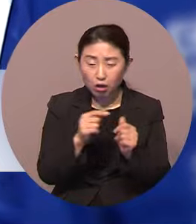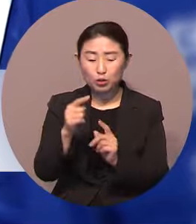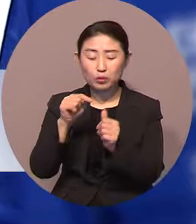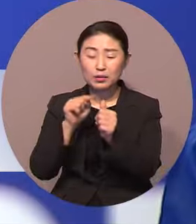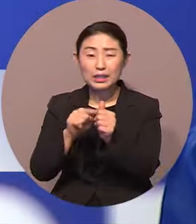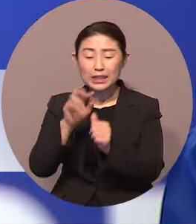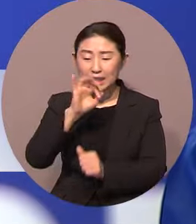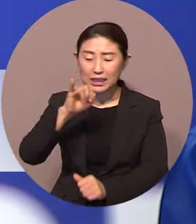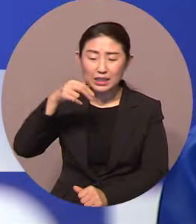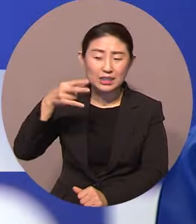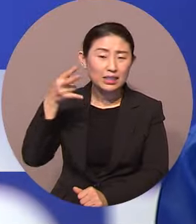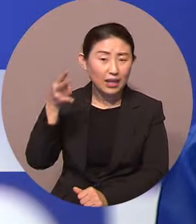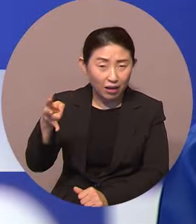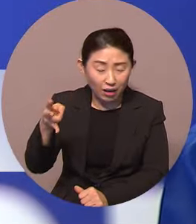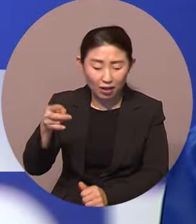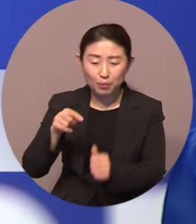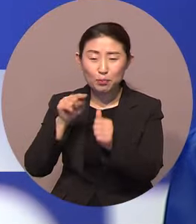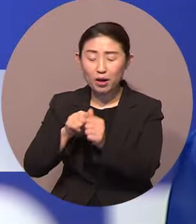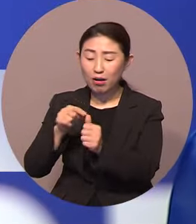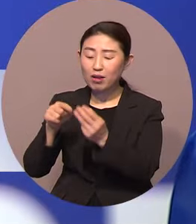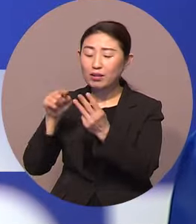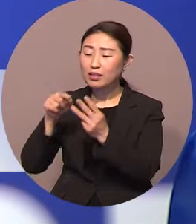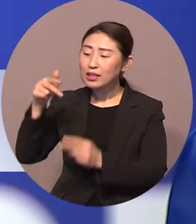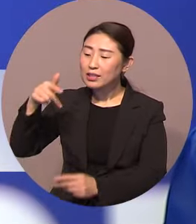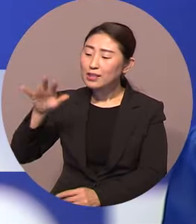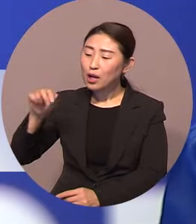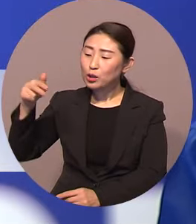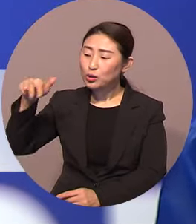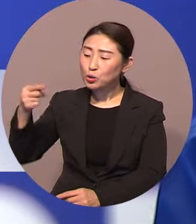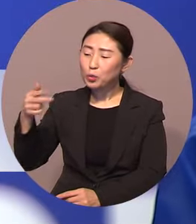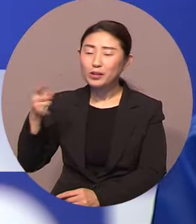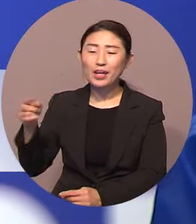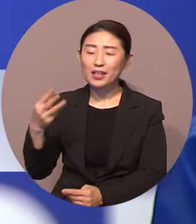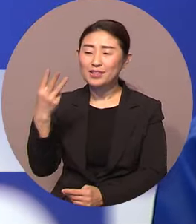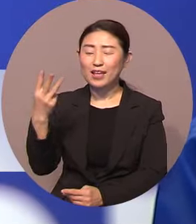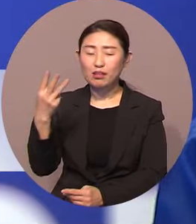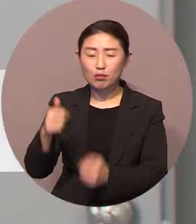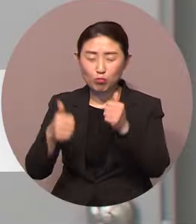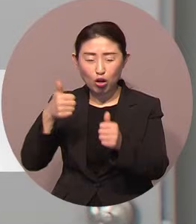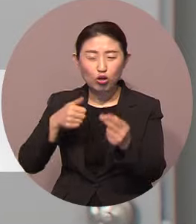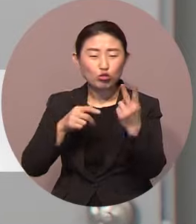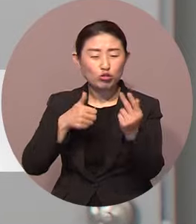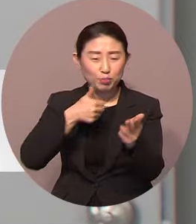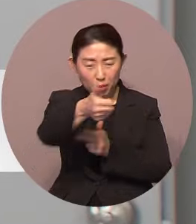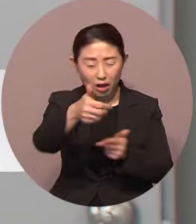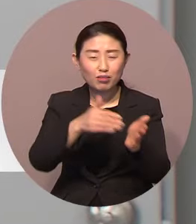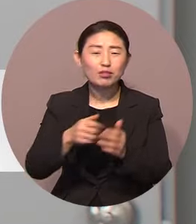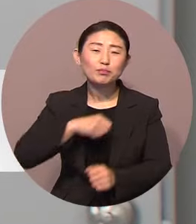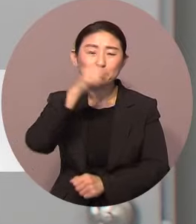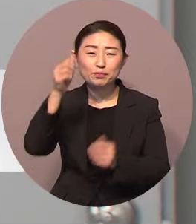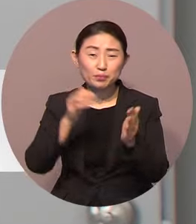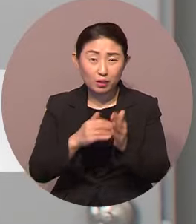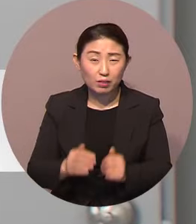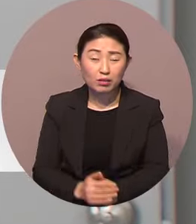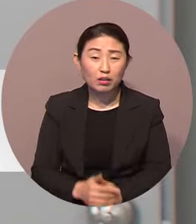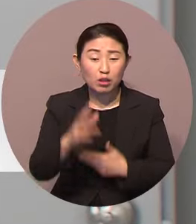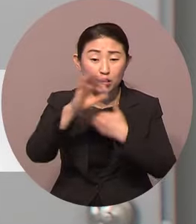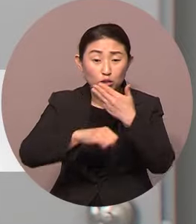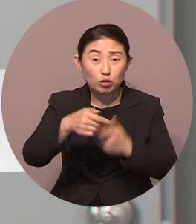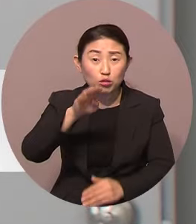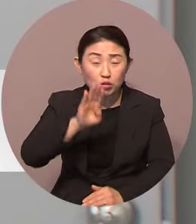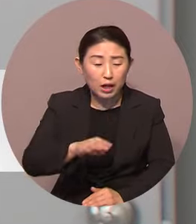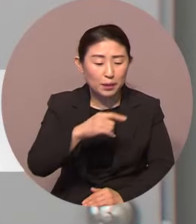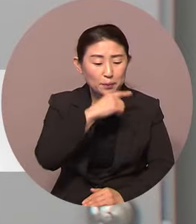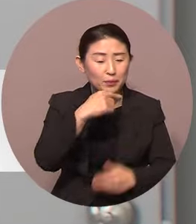수석과 이해 대전 균형발전 특별 위원장을 누려고 본선에 진출했습니다 이로써 대전 서구